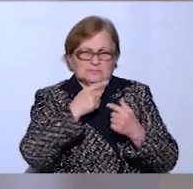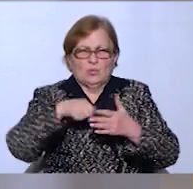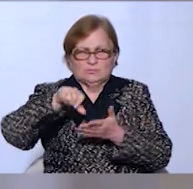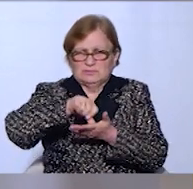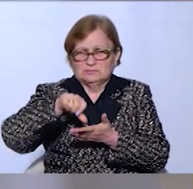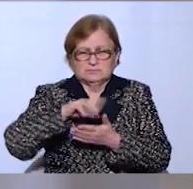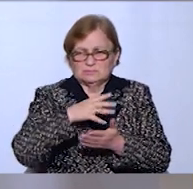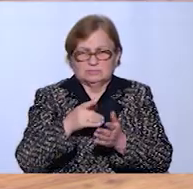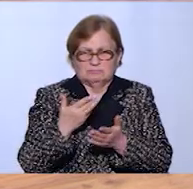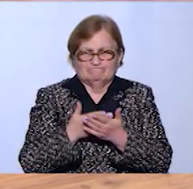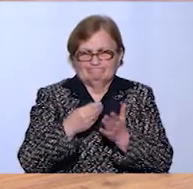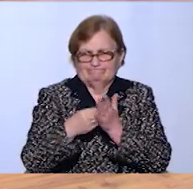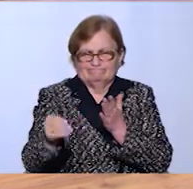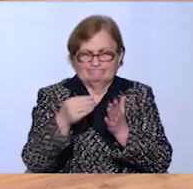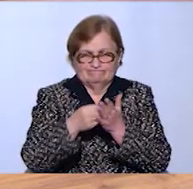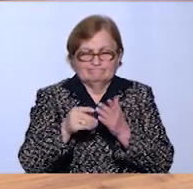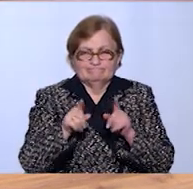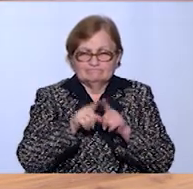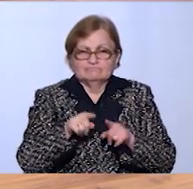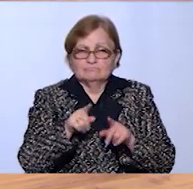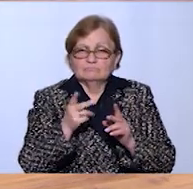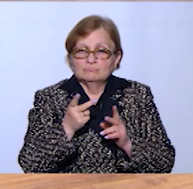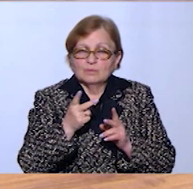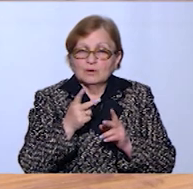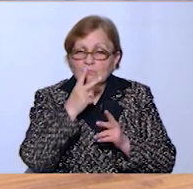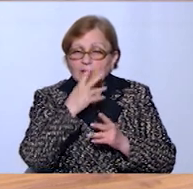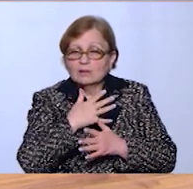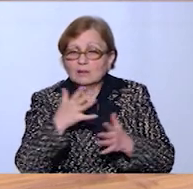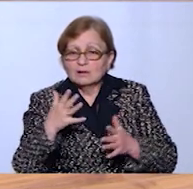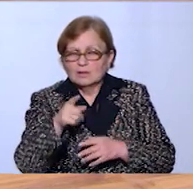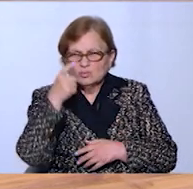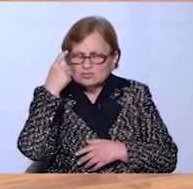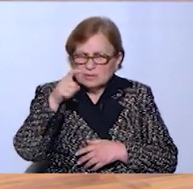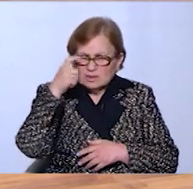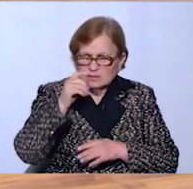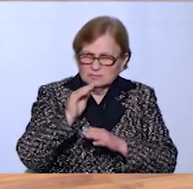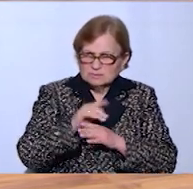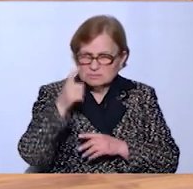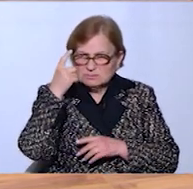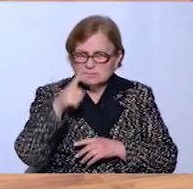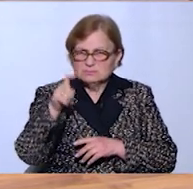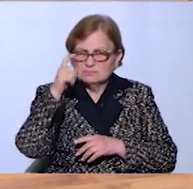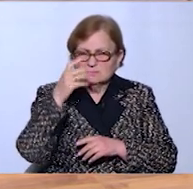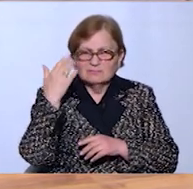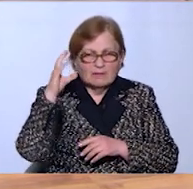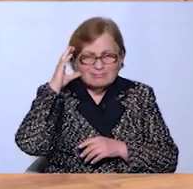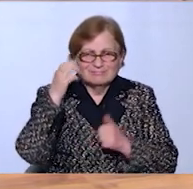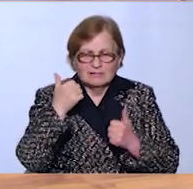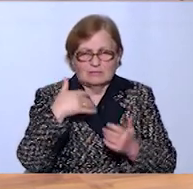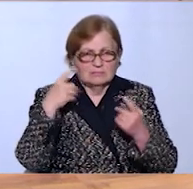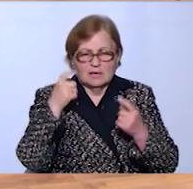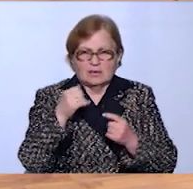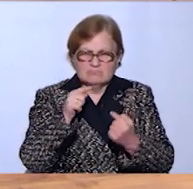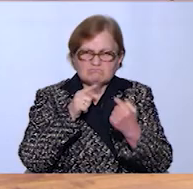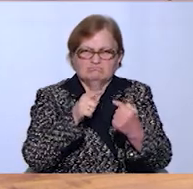მნიშვნელოა, რომ მშობელმა ეხაც იგივე სტრატეგიები გამოიყენოს ასეთ ქცევებთან გამკლავების პროცესში. მაგრამ თუ ჩვენ დავინახეთ, რომ ეს